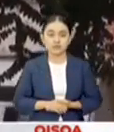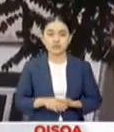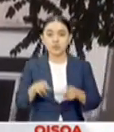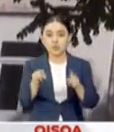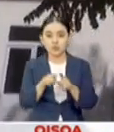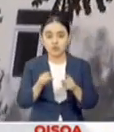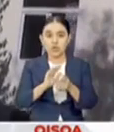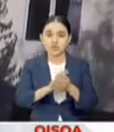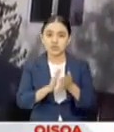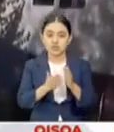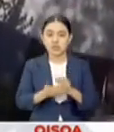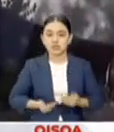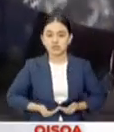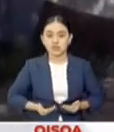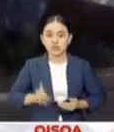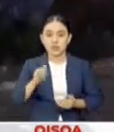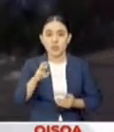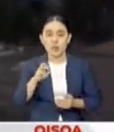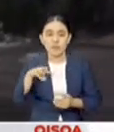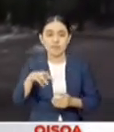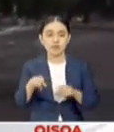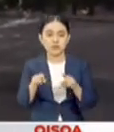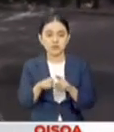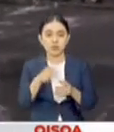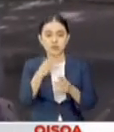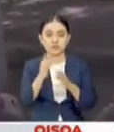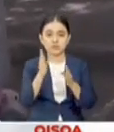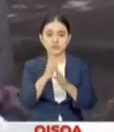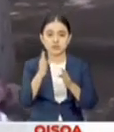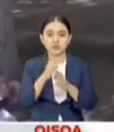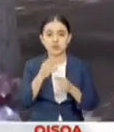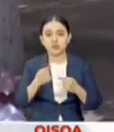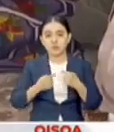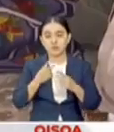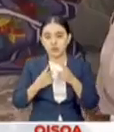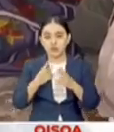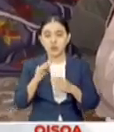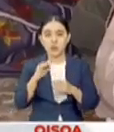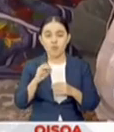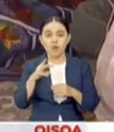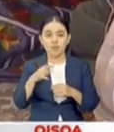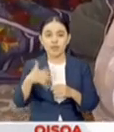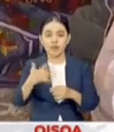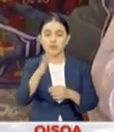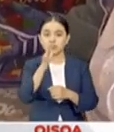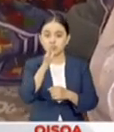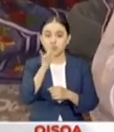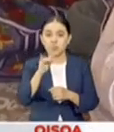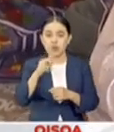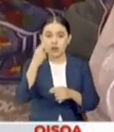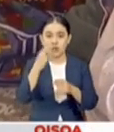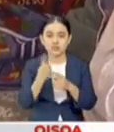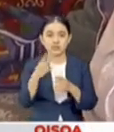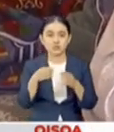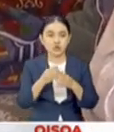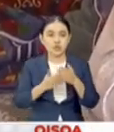Shunga o'xshash sharoitlarda yashayotgan Umar Maqsudov ham o'z taqdiridan nolimoqda. Umar Maqsudov 55 yoshda. Umar aka